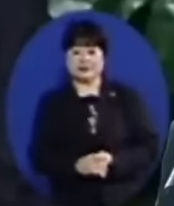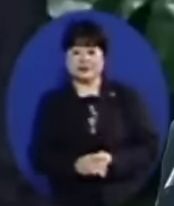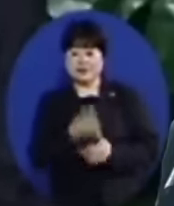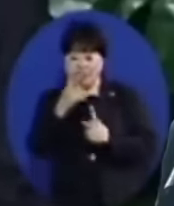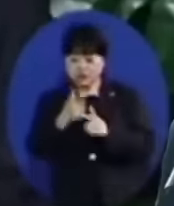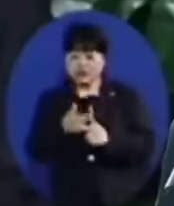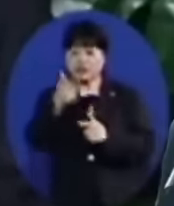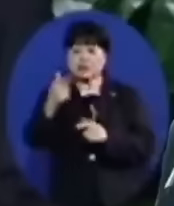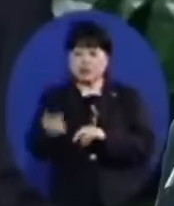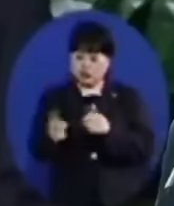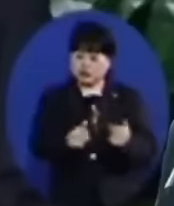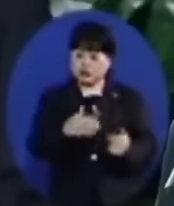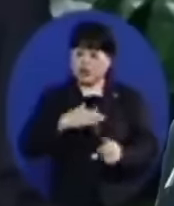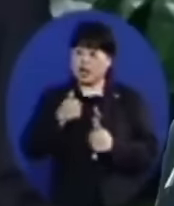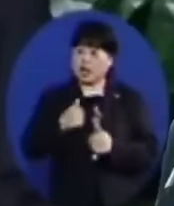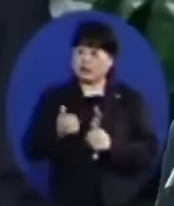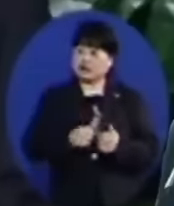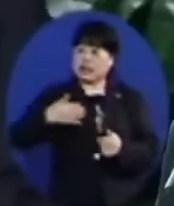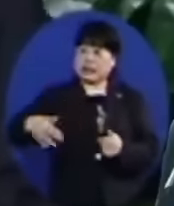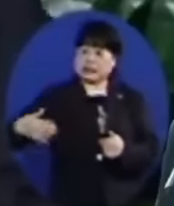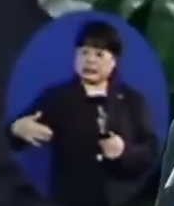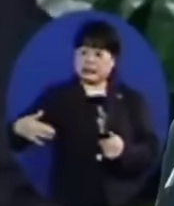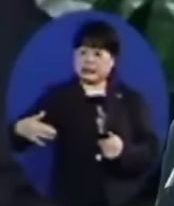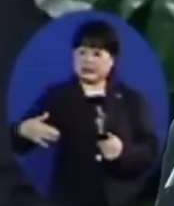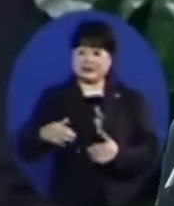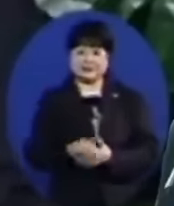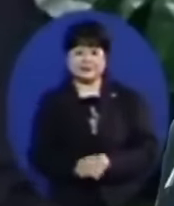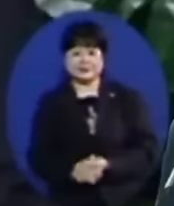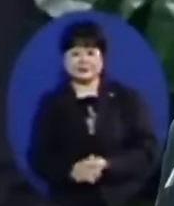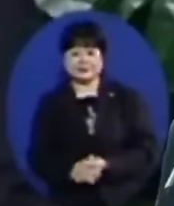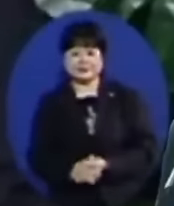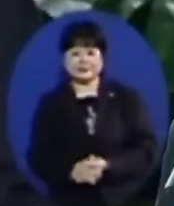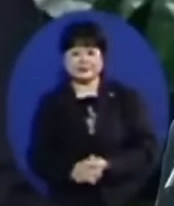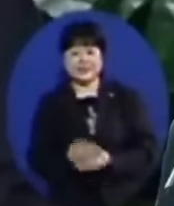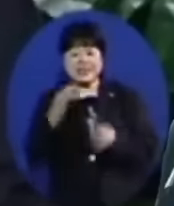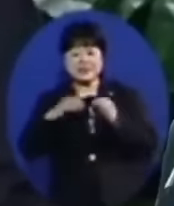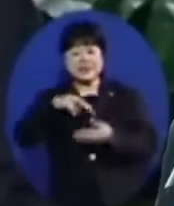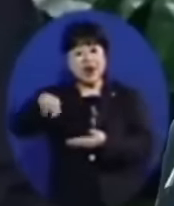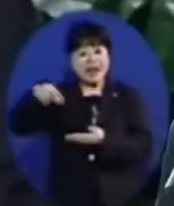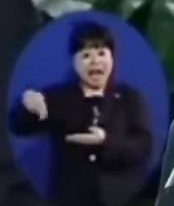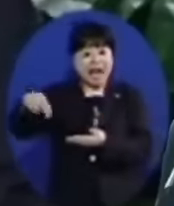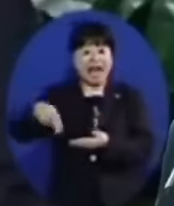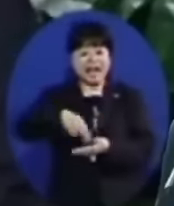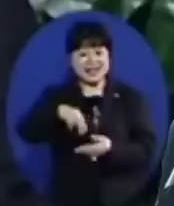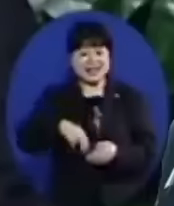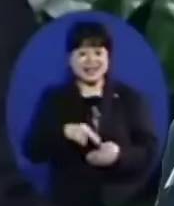예수님이 죽었지 내가 어디 죽었노. 여러분 김연아 이번에